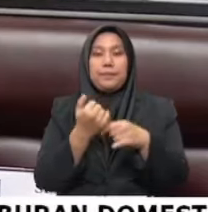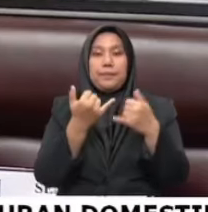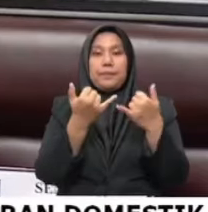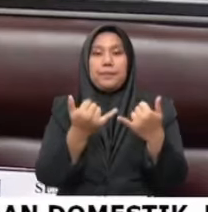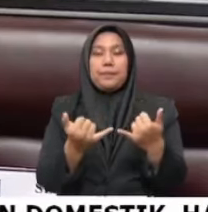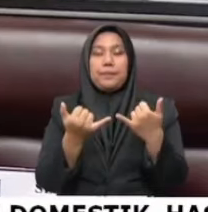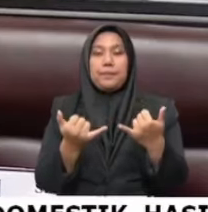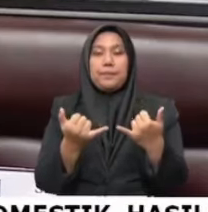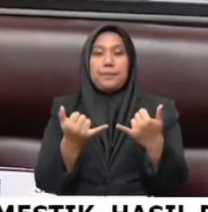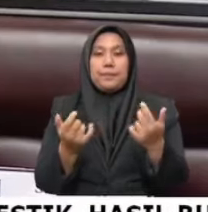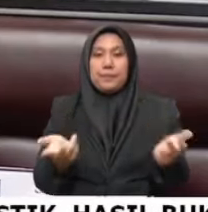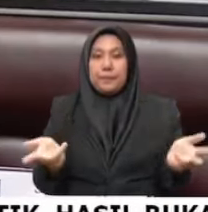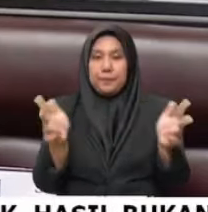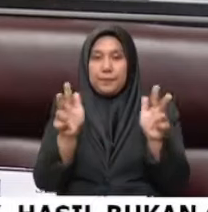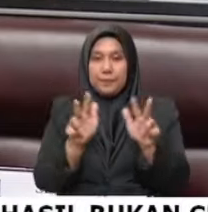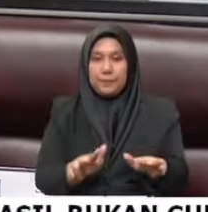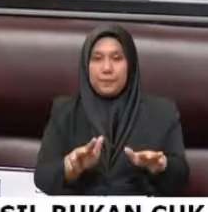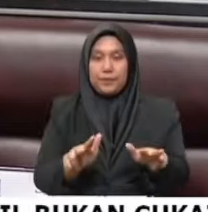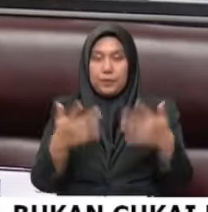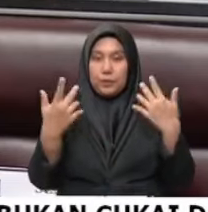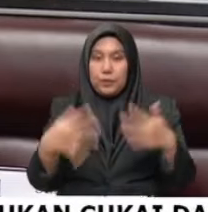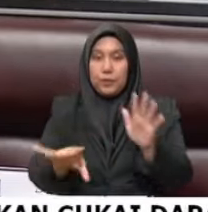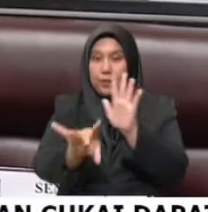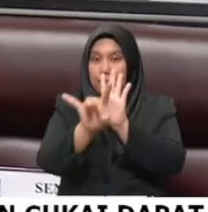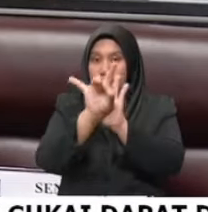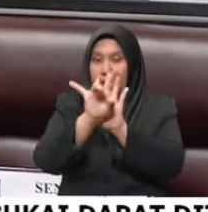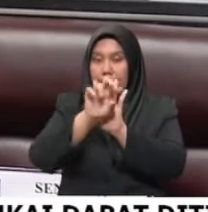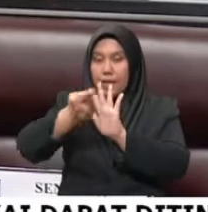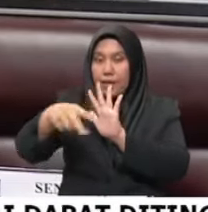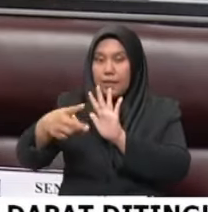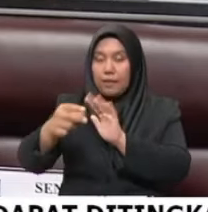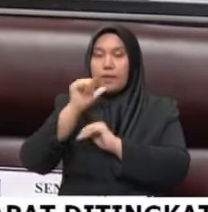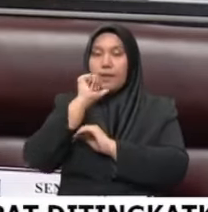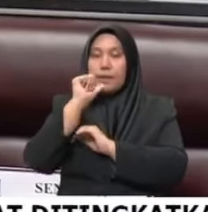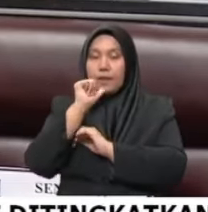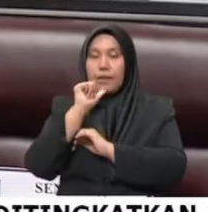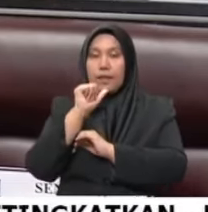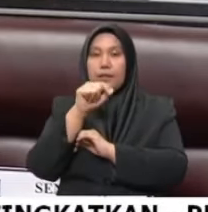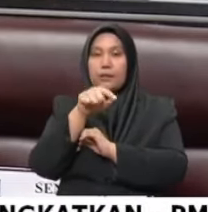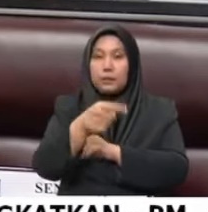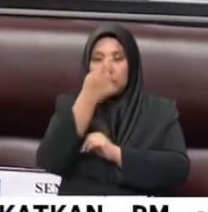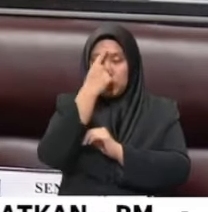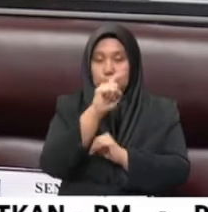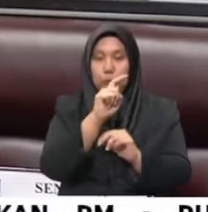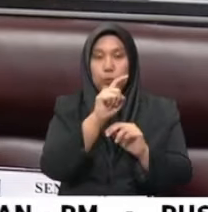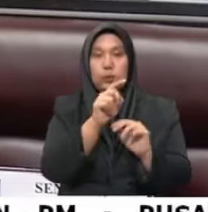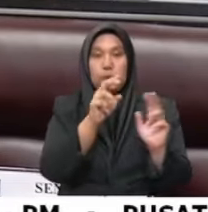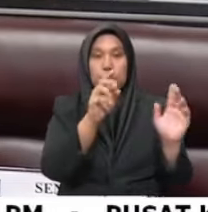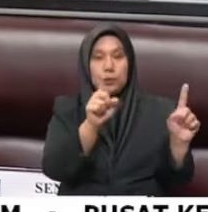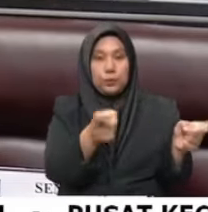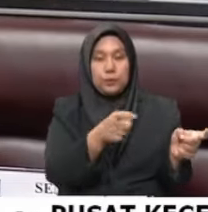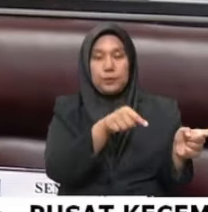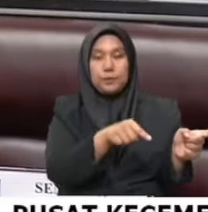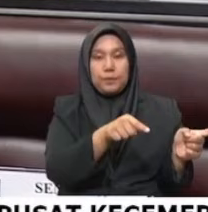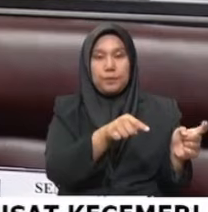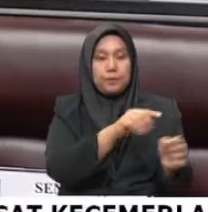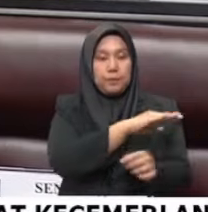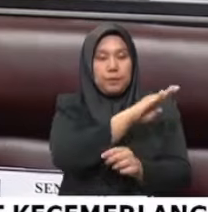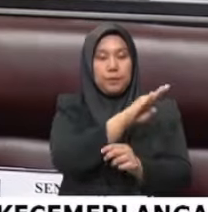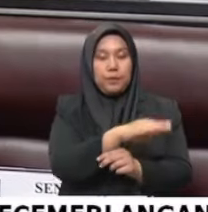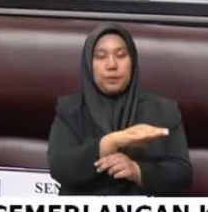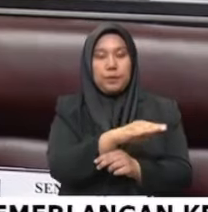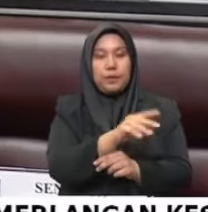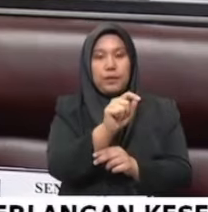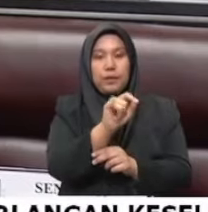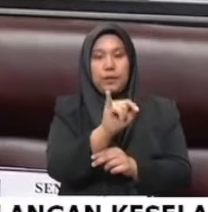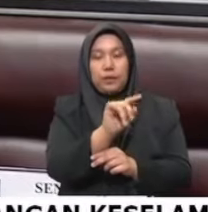sekarang ini kontraktor sudah dilantik atau tidak? This package saja, package Bukit Tiu ke Kampung Berangan